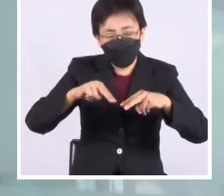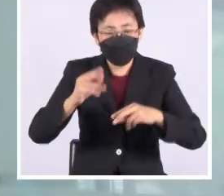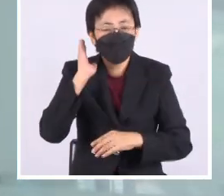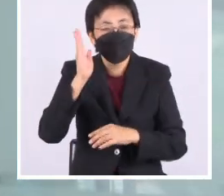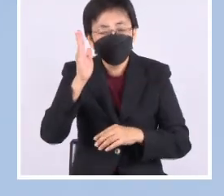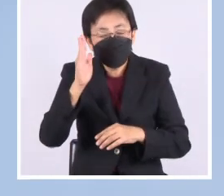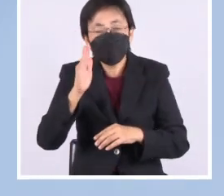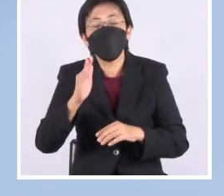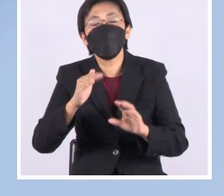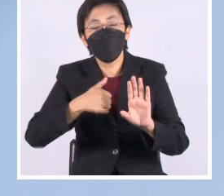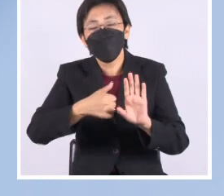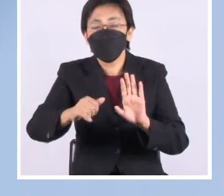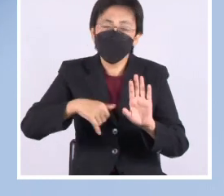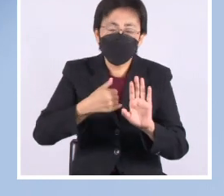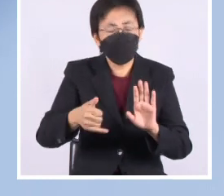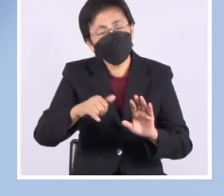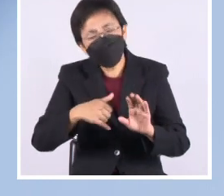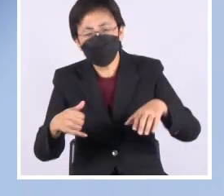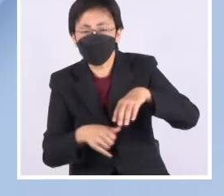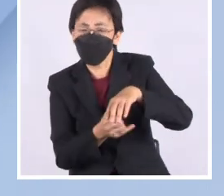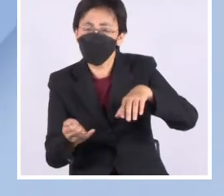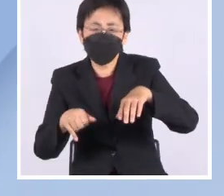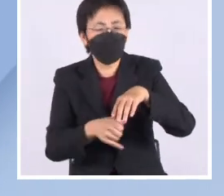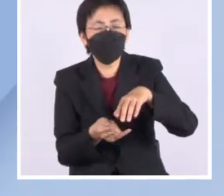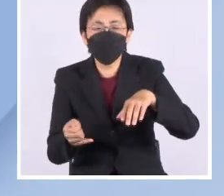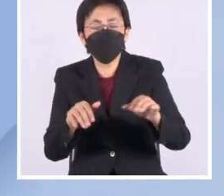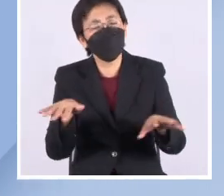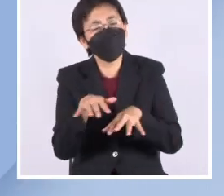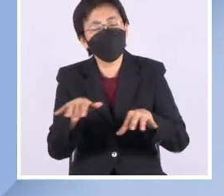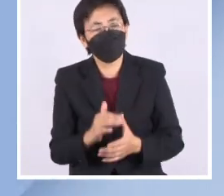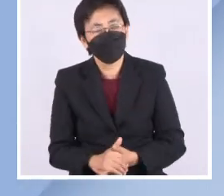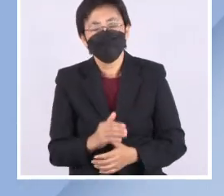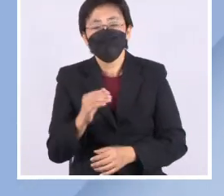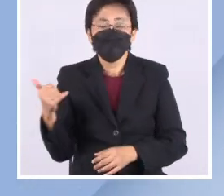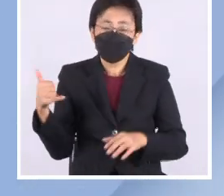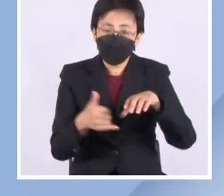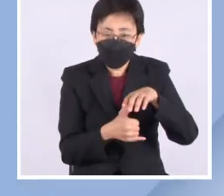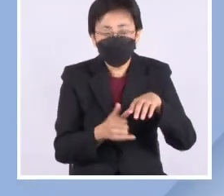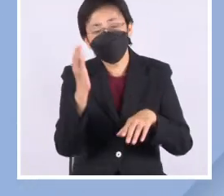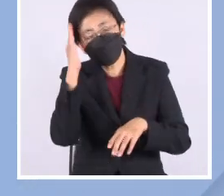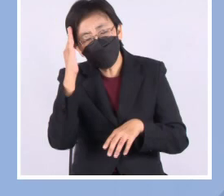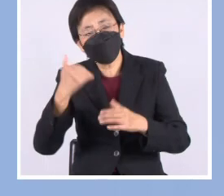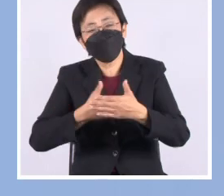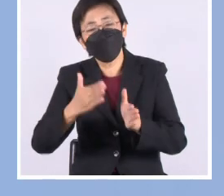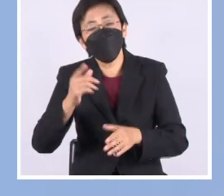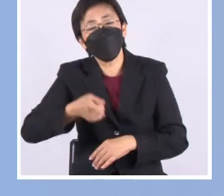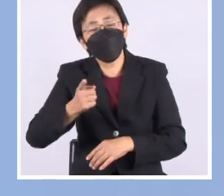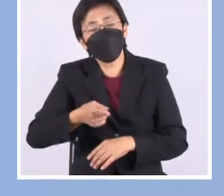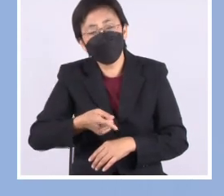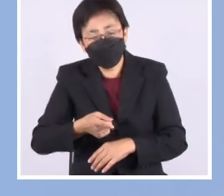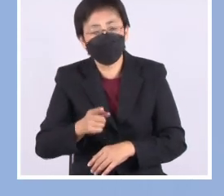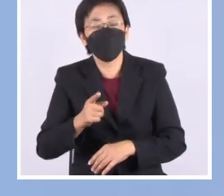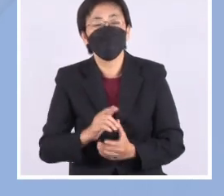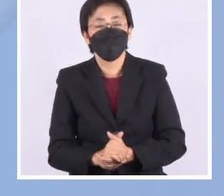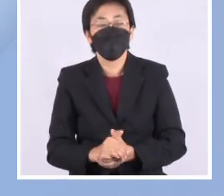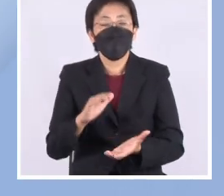ดินเข้าเดินออกทุกอย่างเหมือนปกติเพราะว่าตามข่าวเนี่ยเห็นบอกว่าผู้ต้องหาเนี่ยยังกลับมานอนที่บ้านที่ห้องอยู่เลยนะคะในห้องเนี่ยมีแม่ยาย